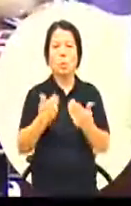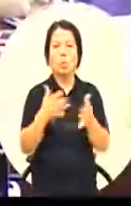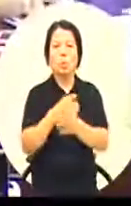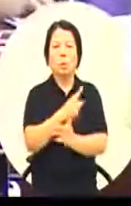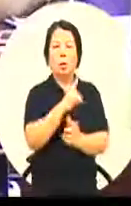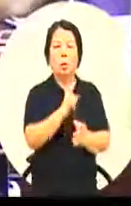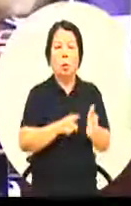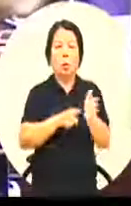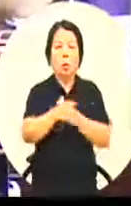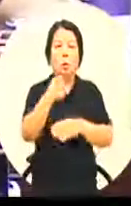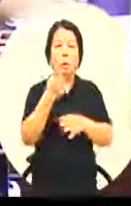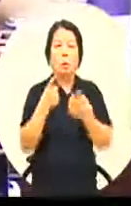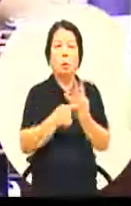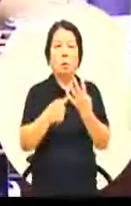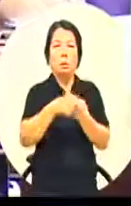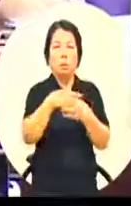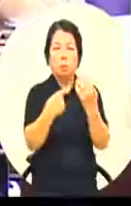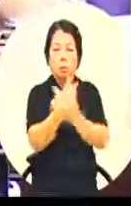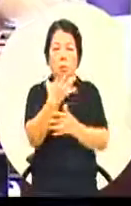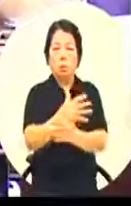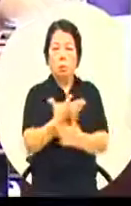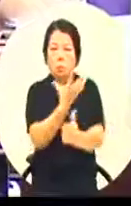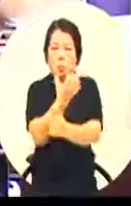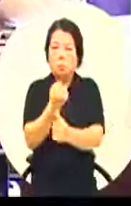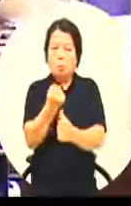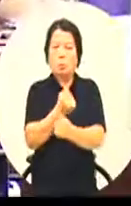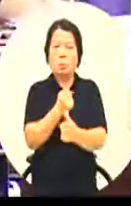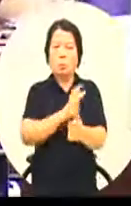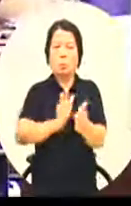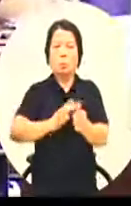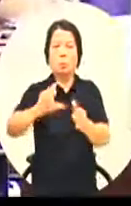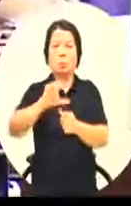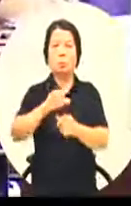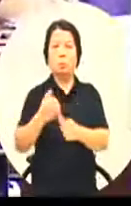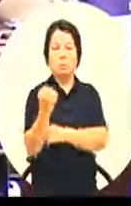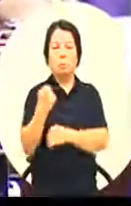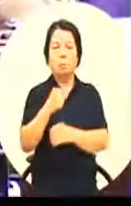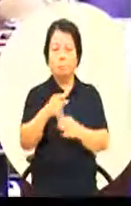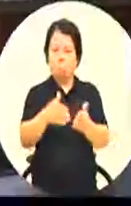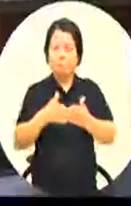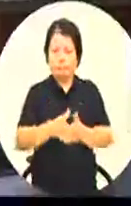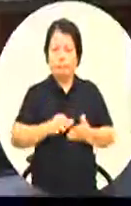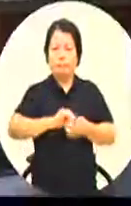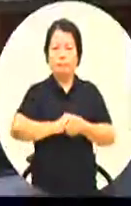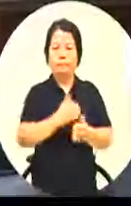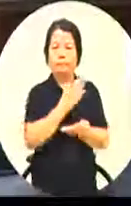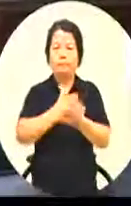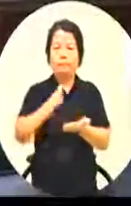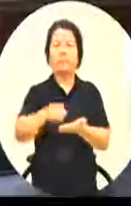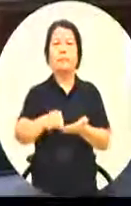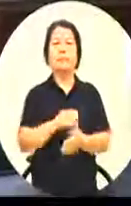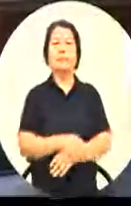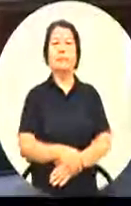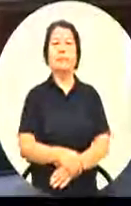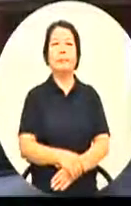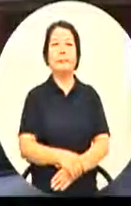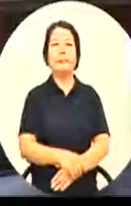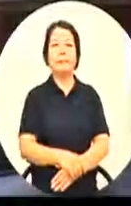领域是某几个人可以有绝大的影响力，这点大概是我们一定要来处理的。谢谢。